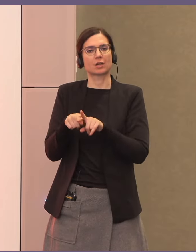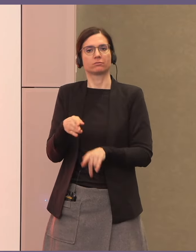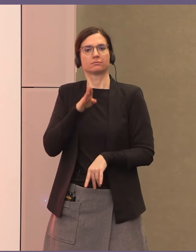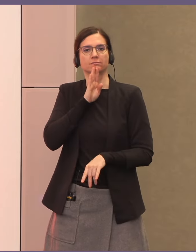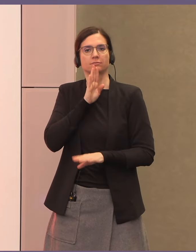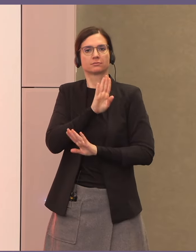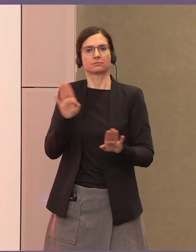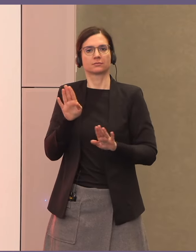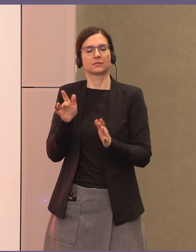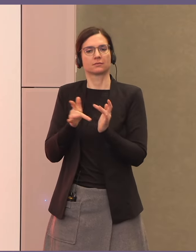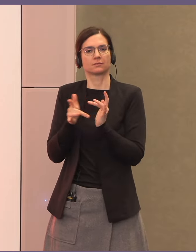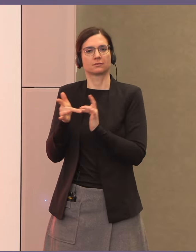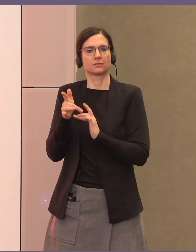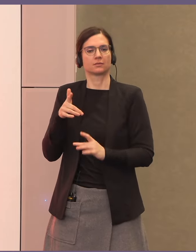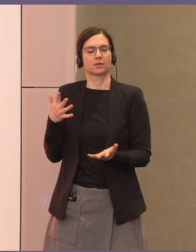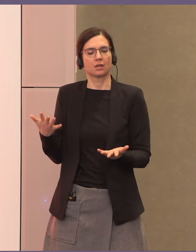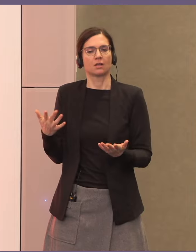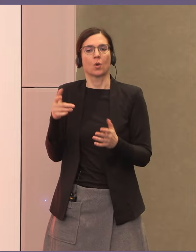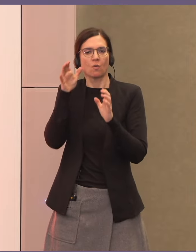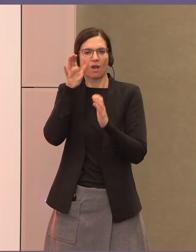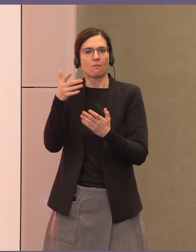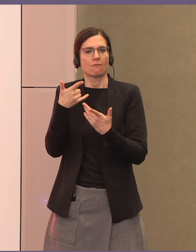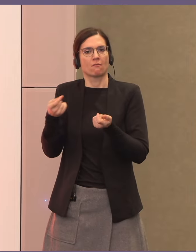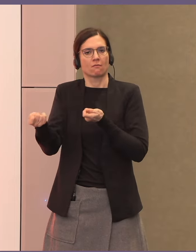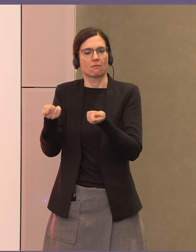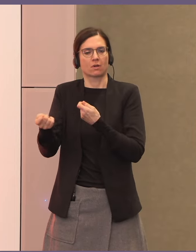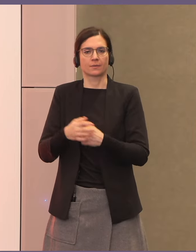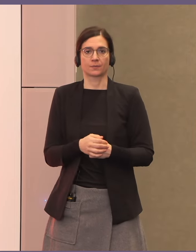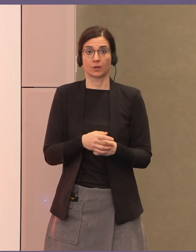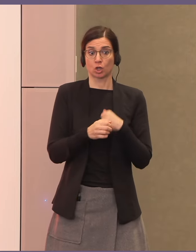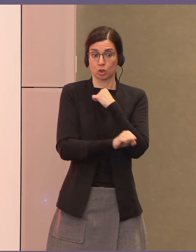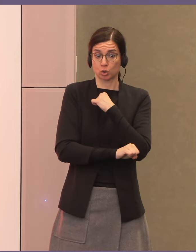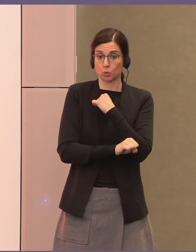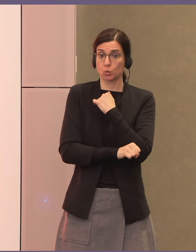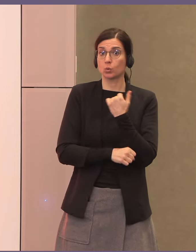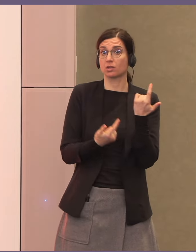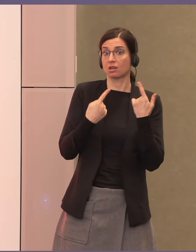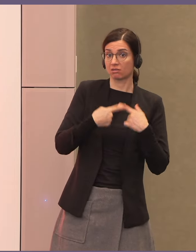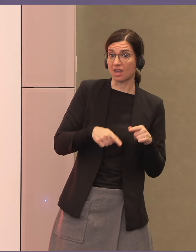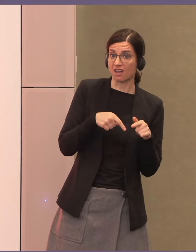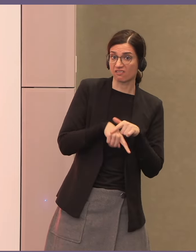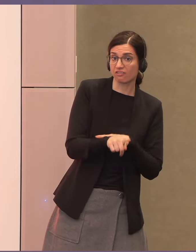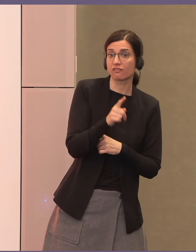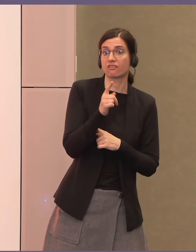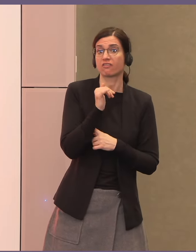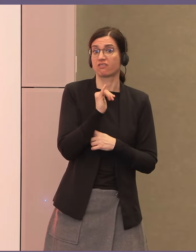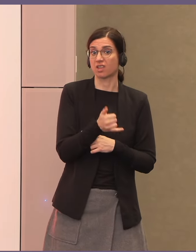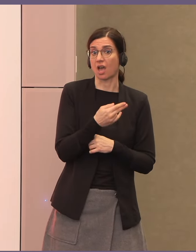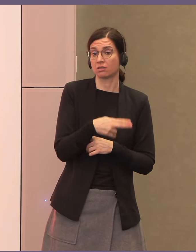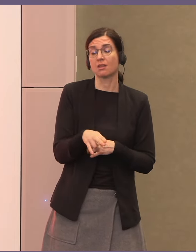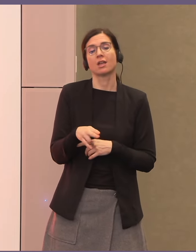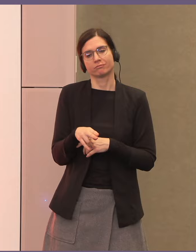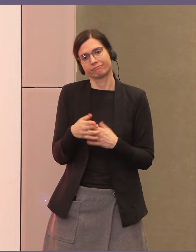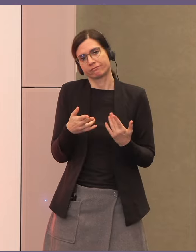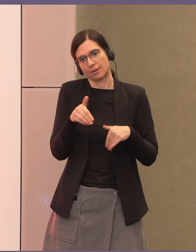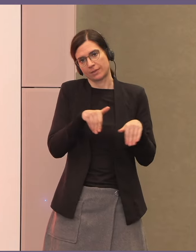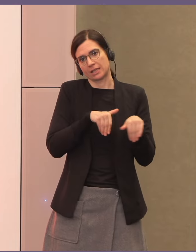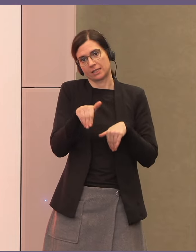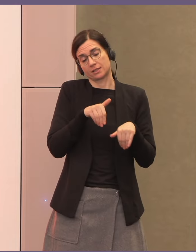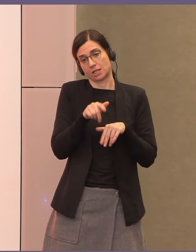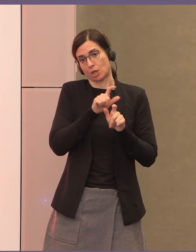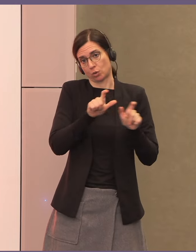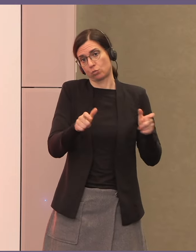Unterrichtsministerium hatte die letzten Entscheidungen, sowohl bei Studienzulassungen als auch bei Berufungen. Dieses Ministerium traf oder in diesem